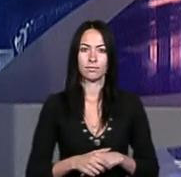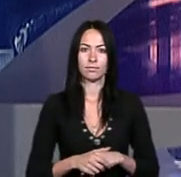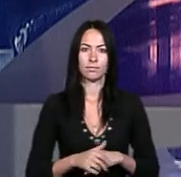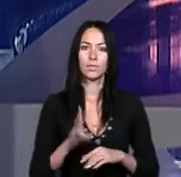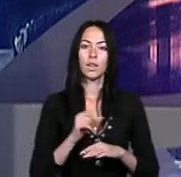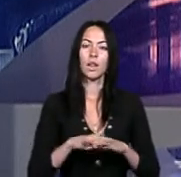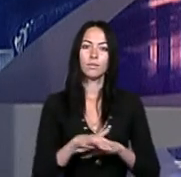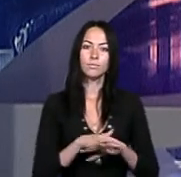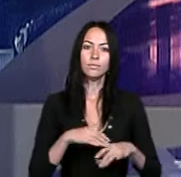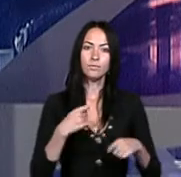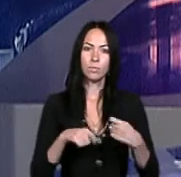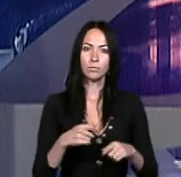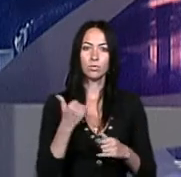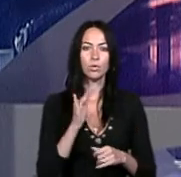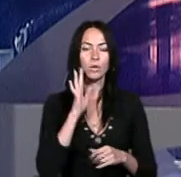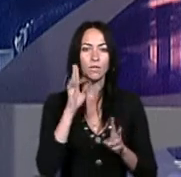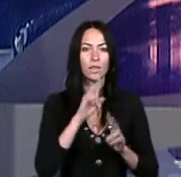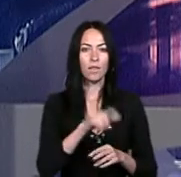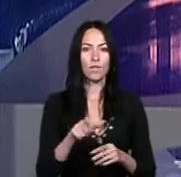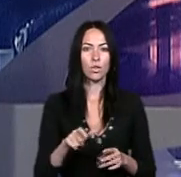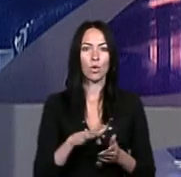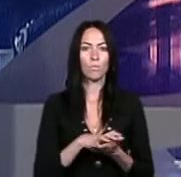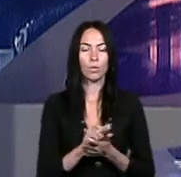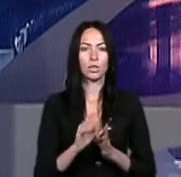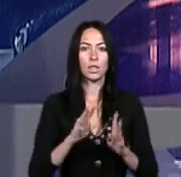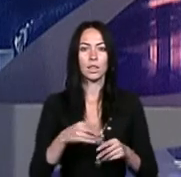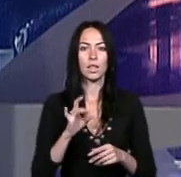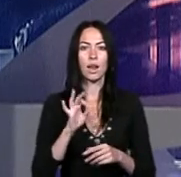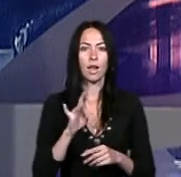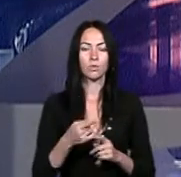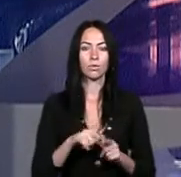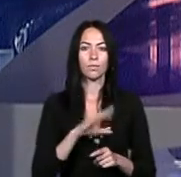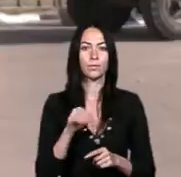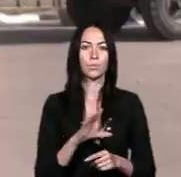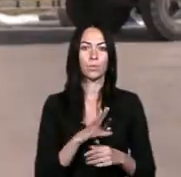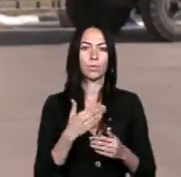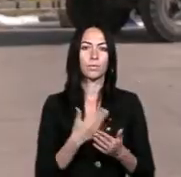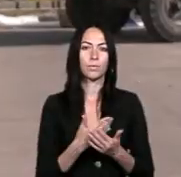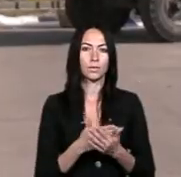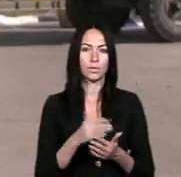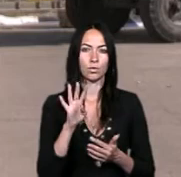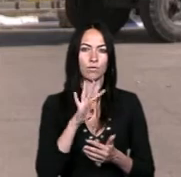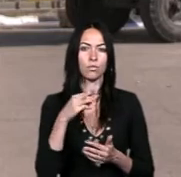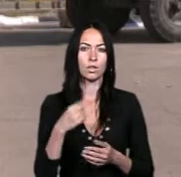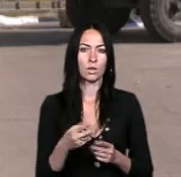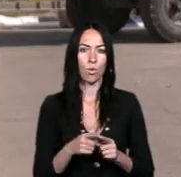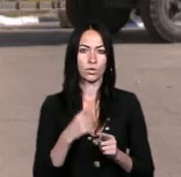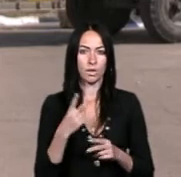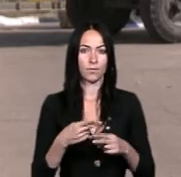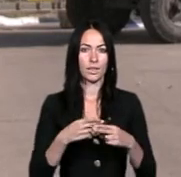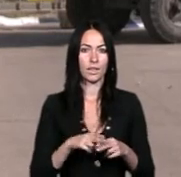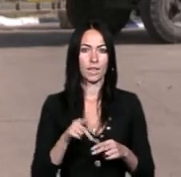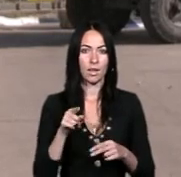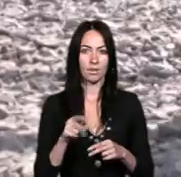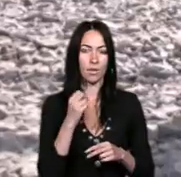На ринку Барабашова сьогодні вранці невідомі пошкодили трактор. Усе сталося близько пів на п'яту. Ось так техніка виглядає по обіді. Поряд з